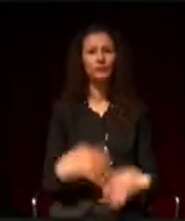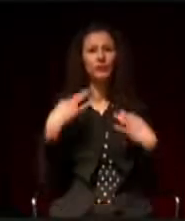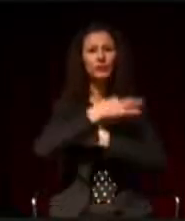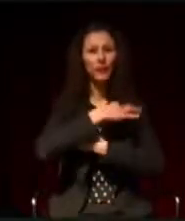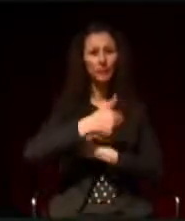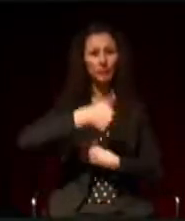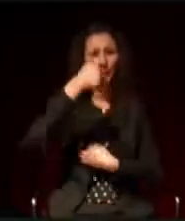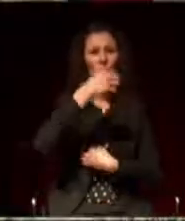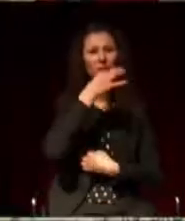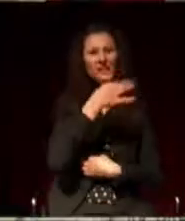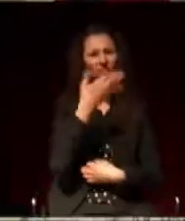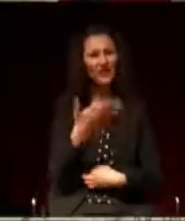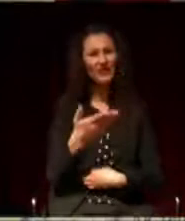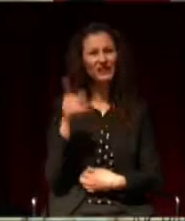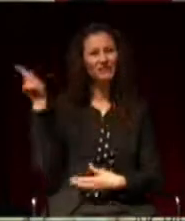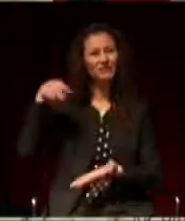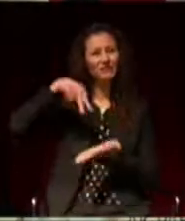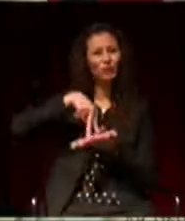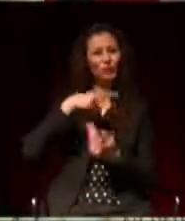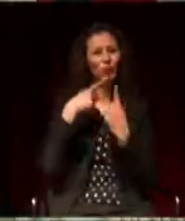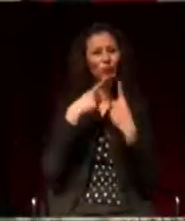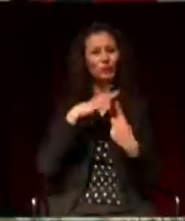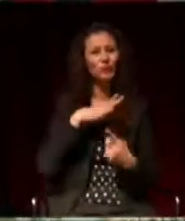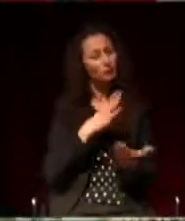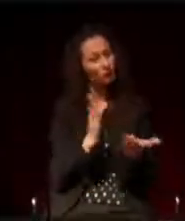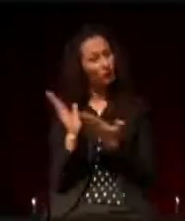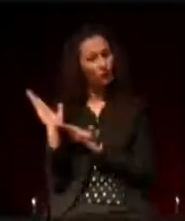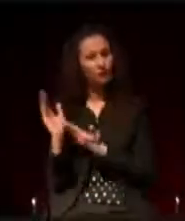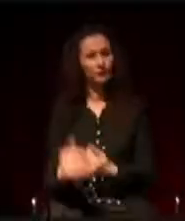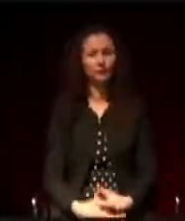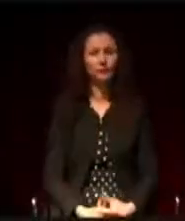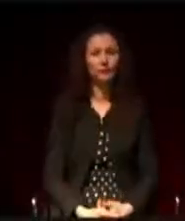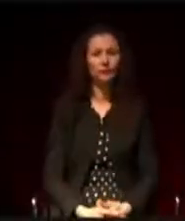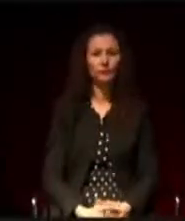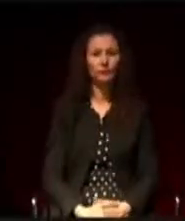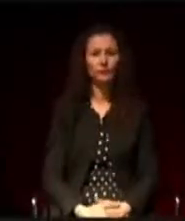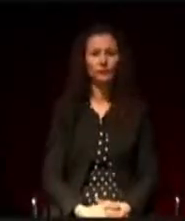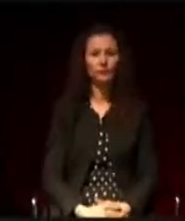Sayın Başkanım, izin verirseniz kürsüde konuşmak isterim. Buyurun. Saygılar.